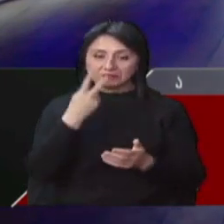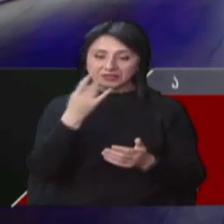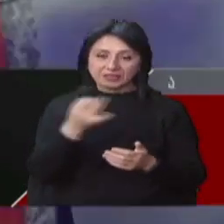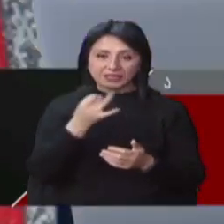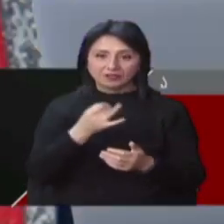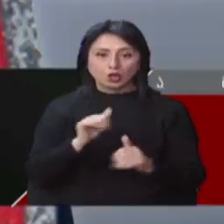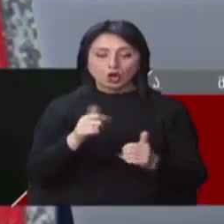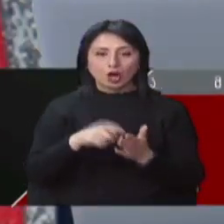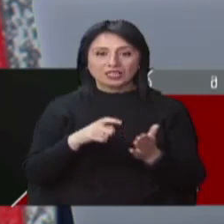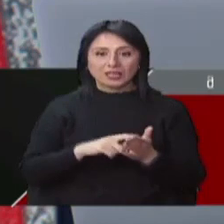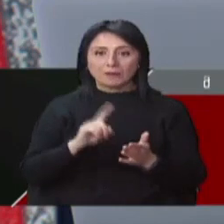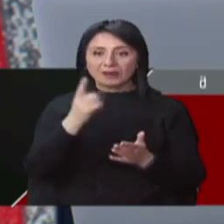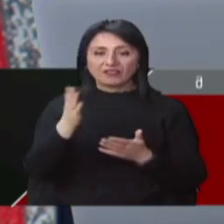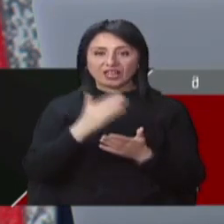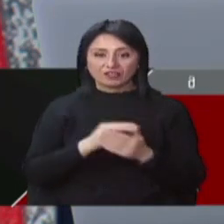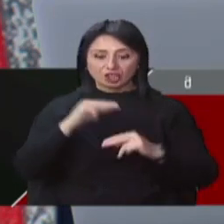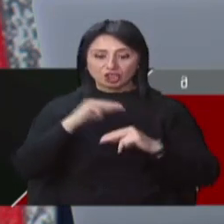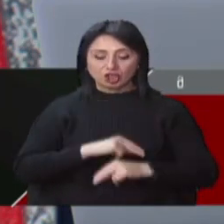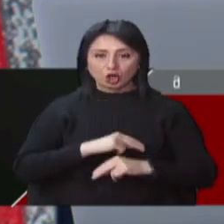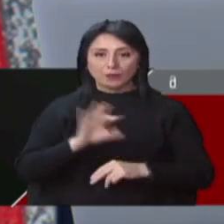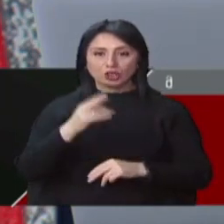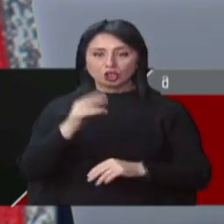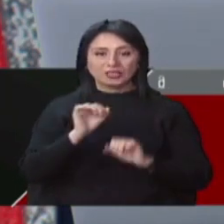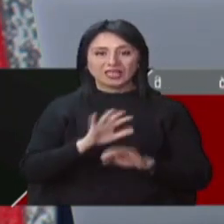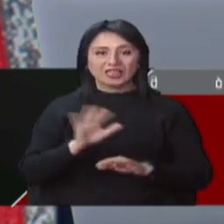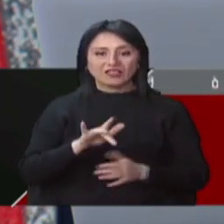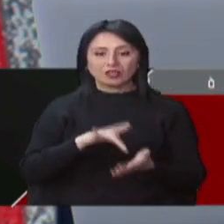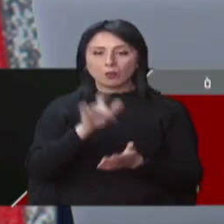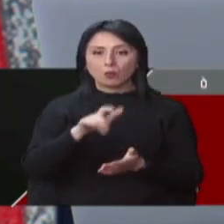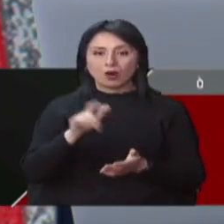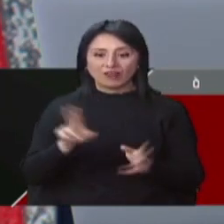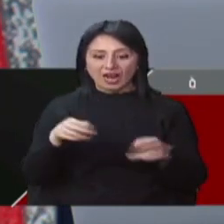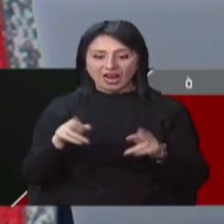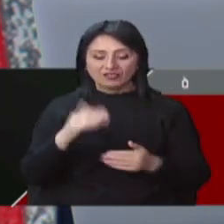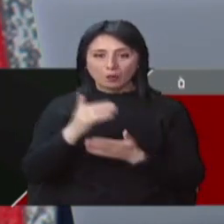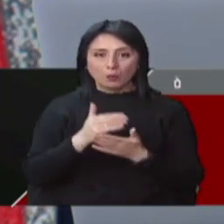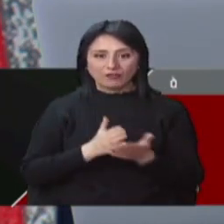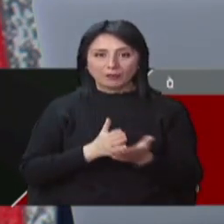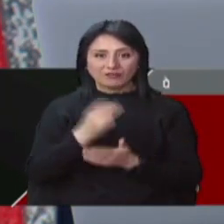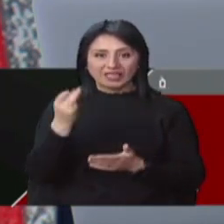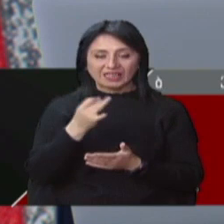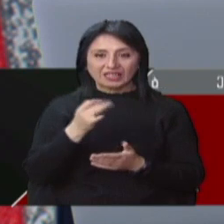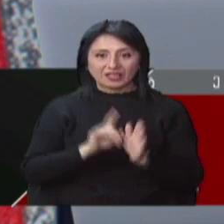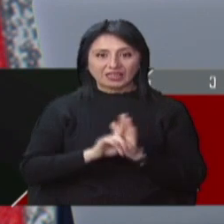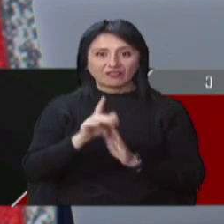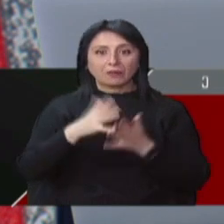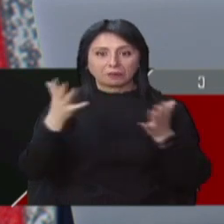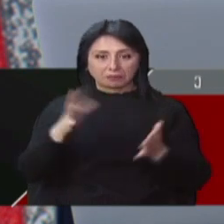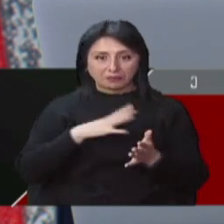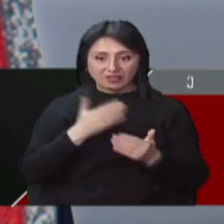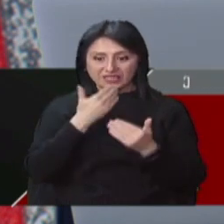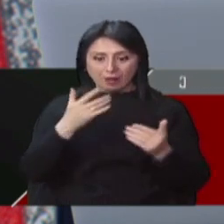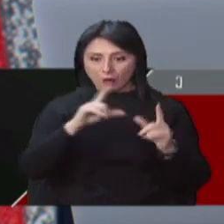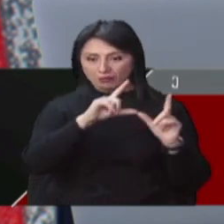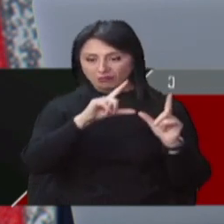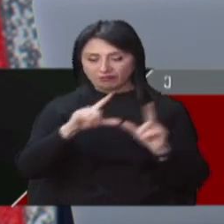დაინტერესდა. როგორც ირკვევა, პირველ ეტაპზე შრომისუნარიან სოციალურად დაუცველ მოქალაქებზე გათვლილი პროგრამის მიმართ ინტერესი თავიდან დიდი იყო, საბოლოოდ